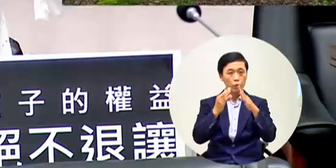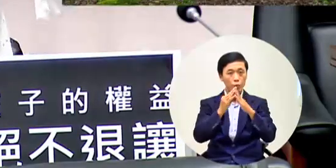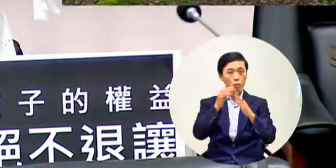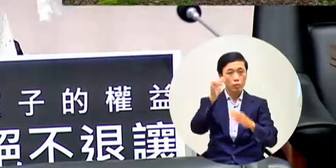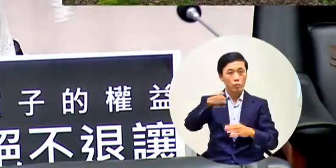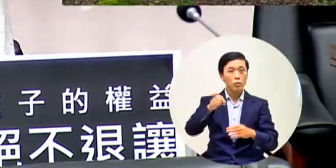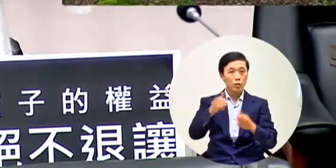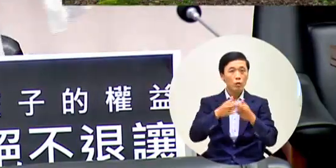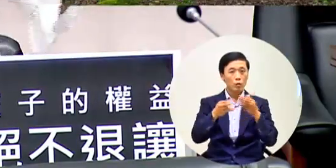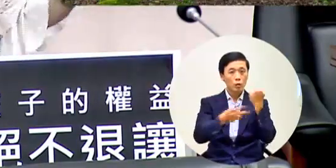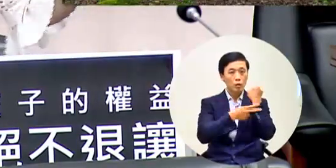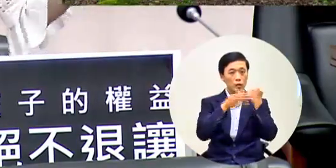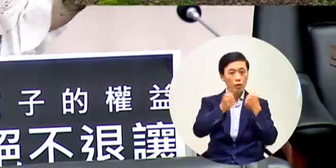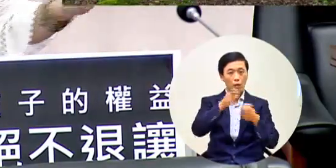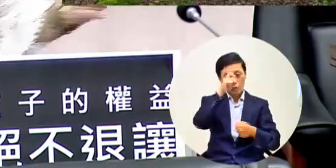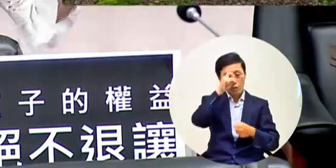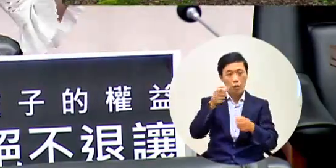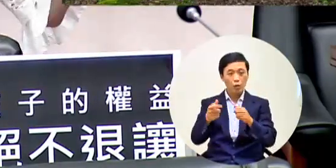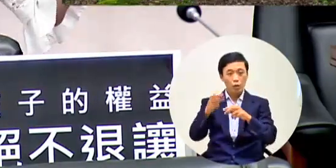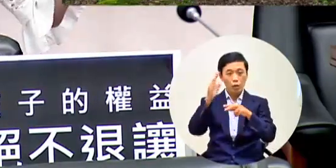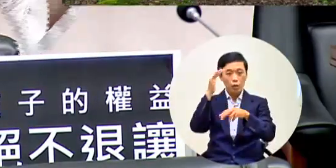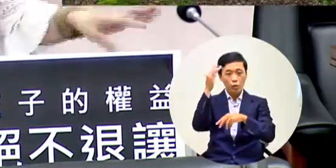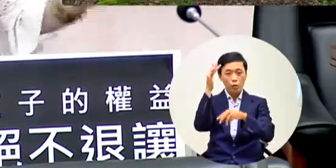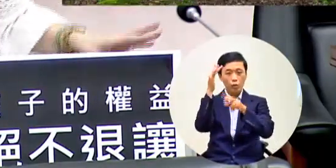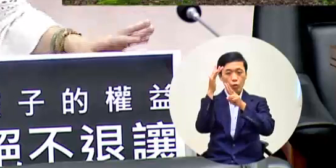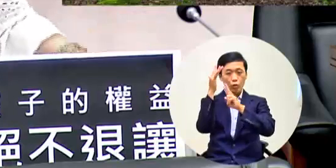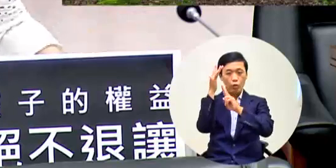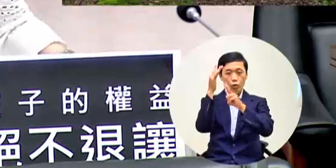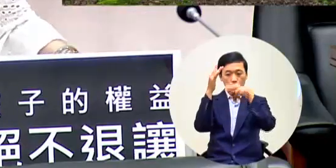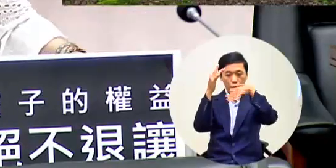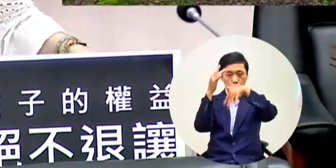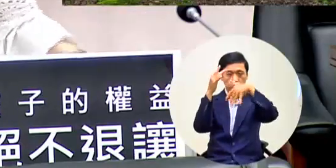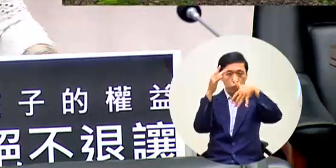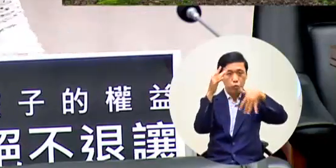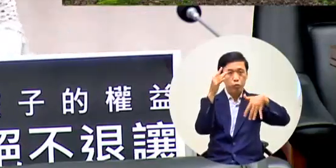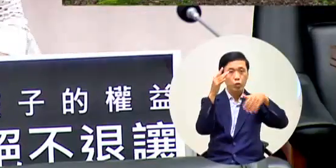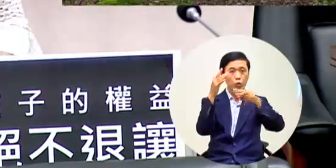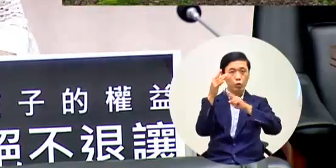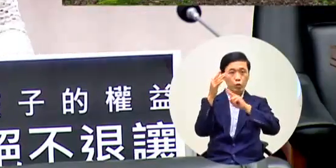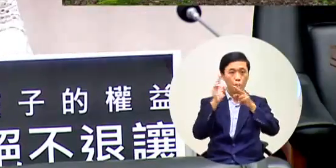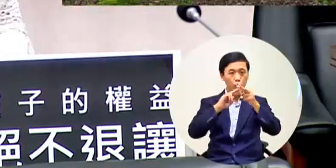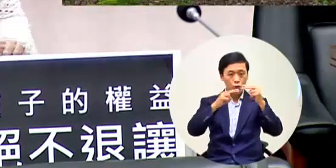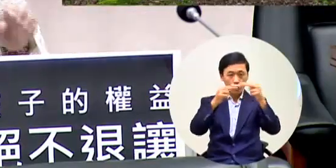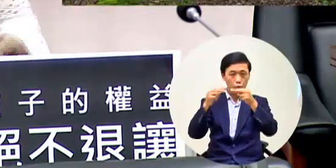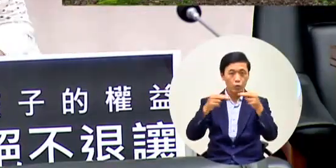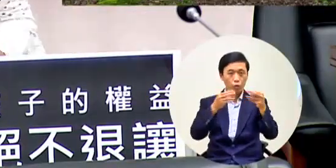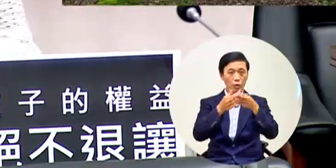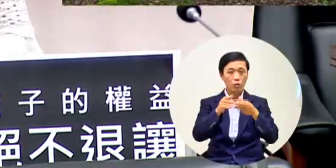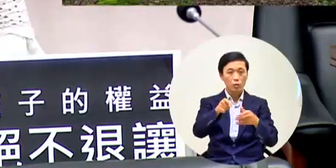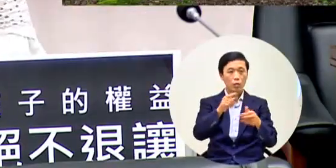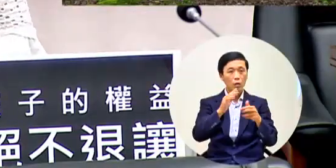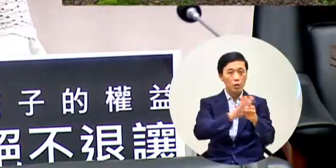赶快修这棵树，因为它已经危害到我们的居民的安全了。可是农业局说